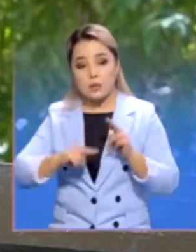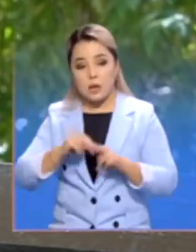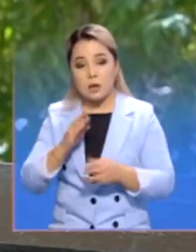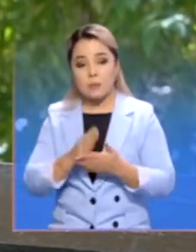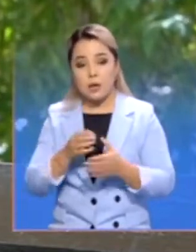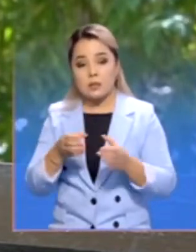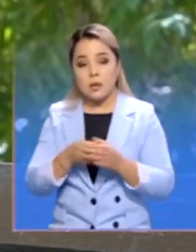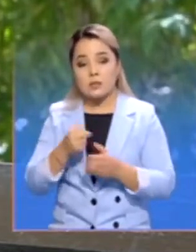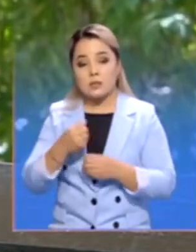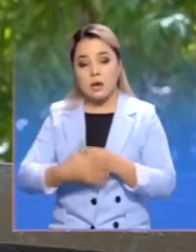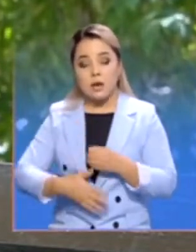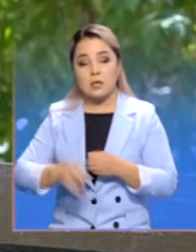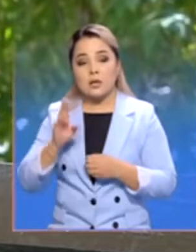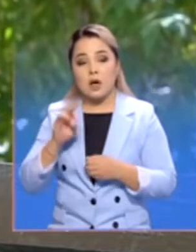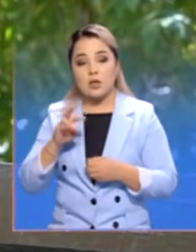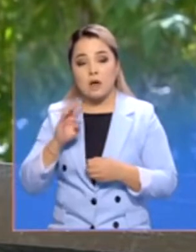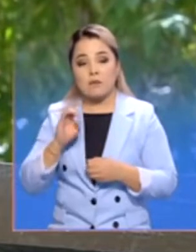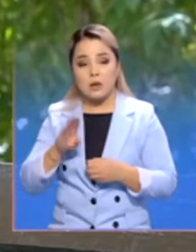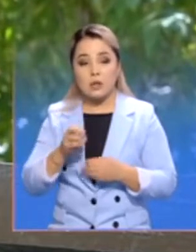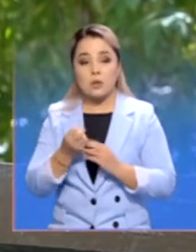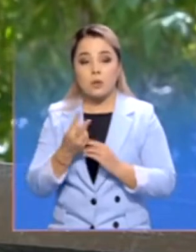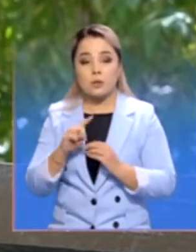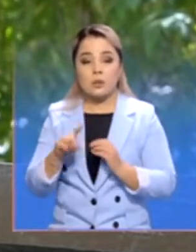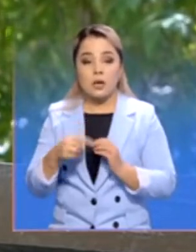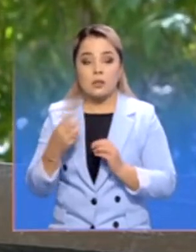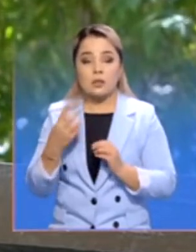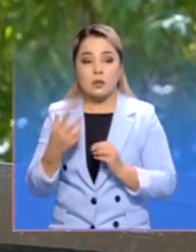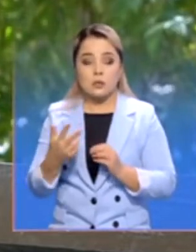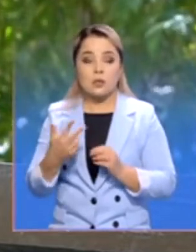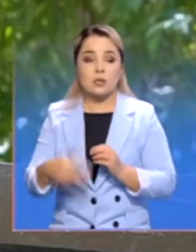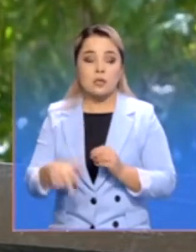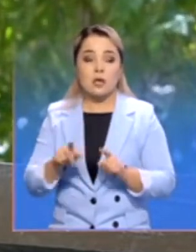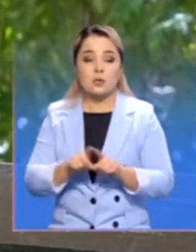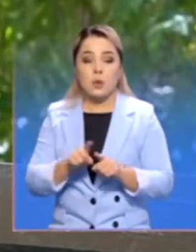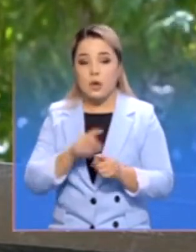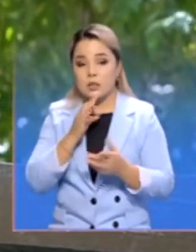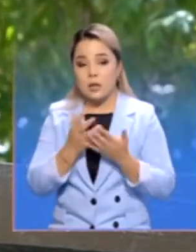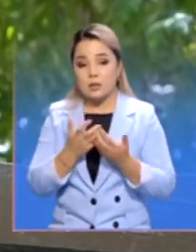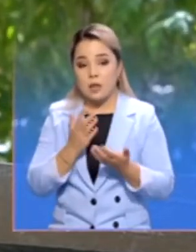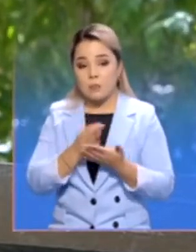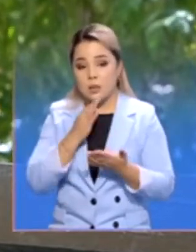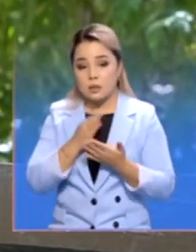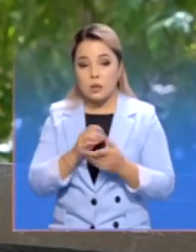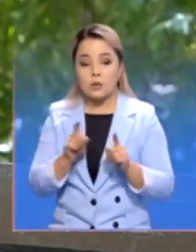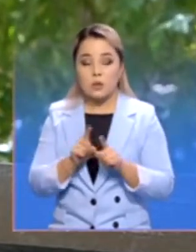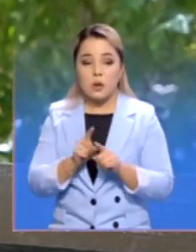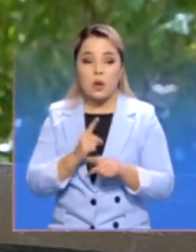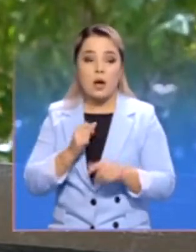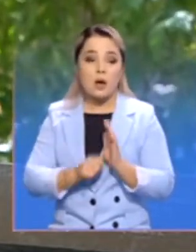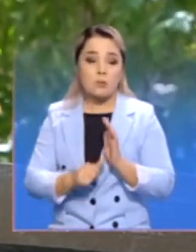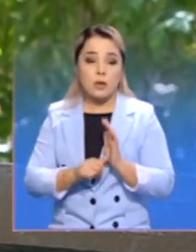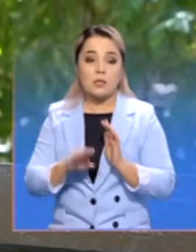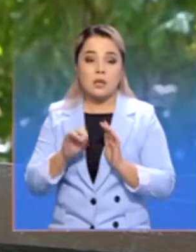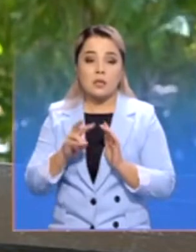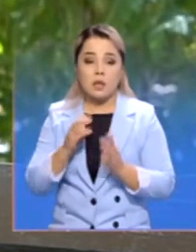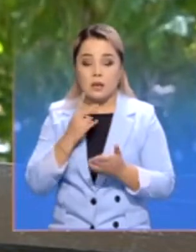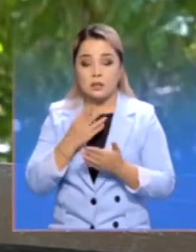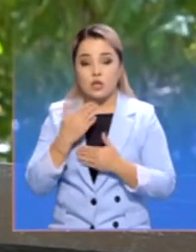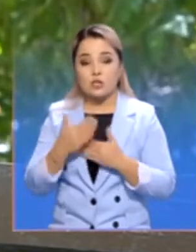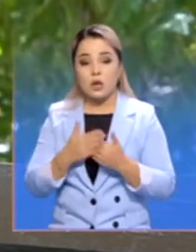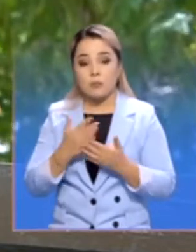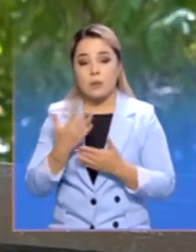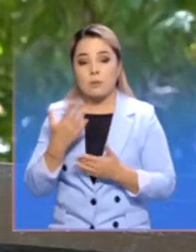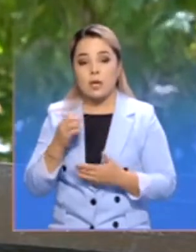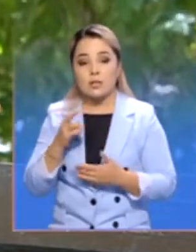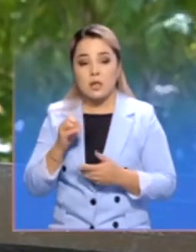Аққою станциясында киловатты 12.35 цент деп есептеліп отыр. Қосымша құн салығын есептемегенде 60 теңге шамасында, яғни 5 есе